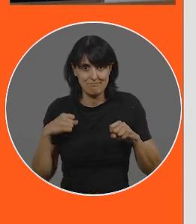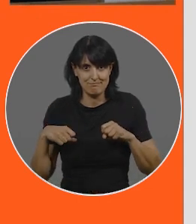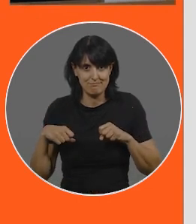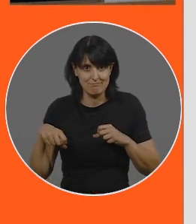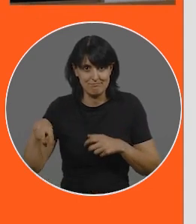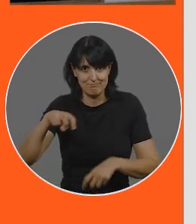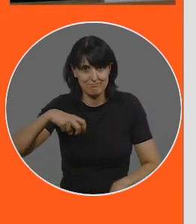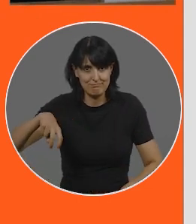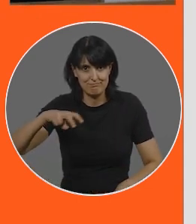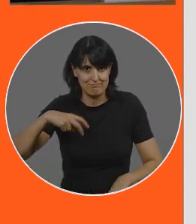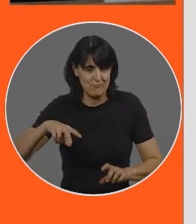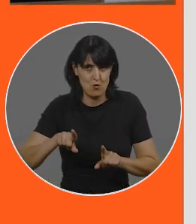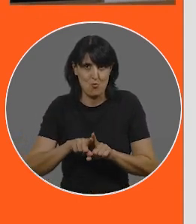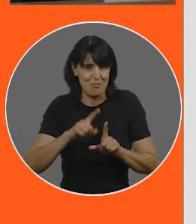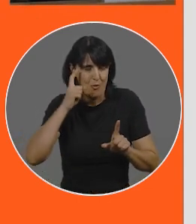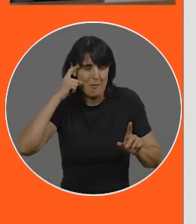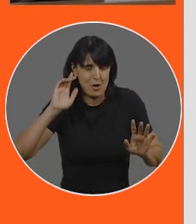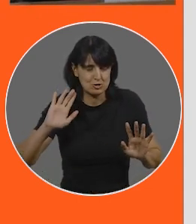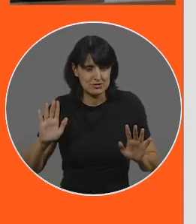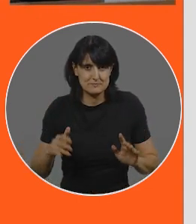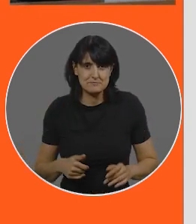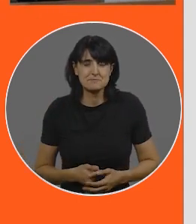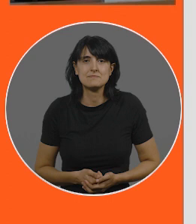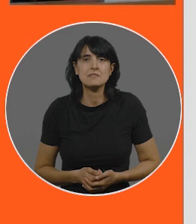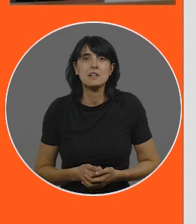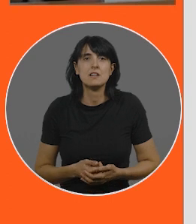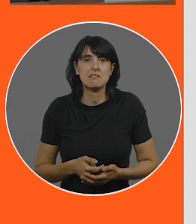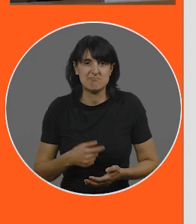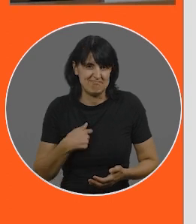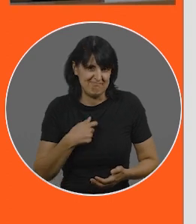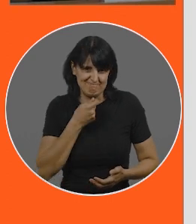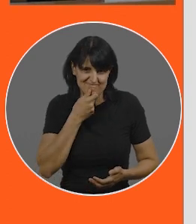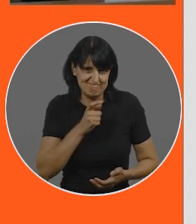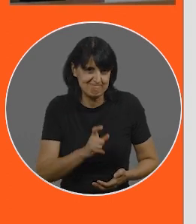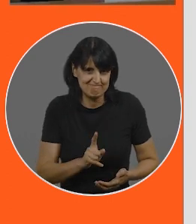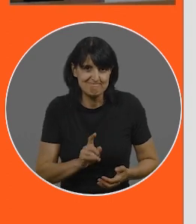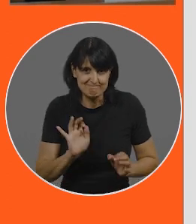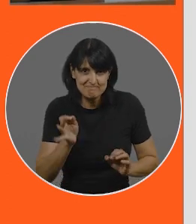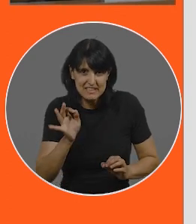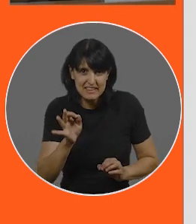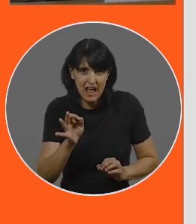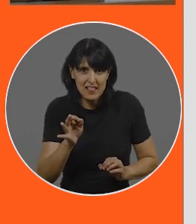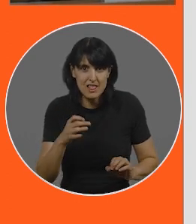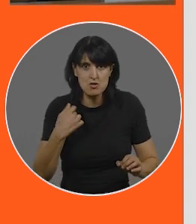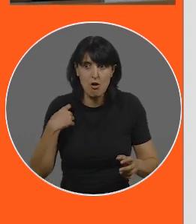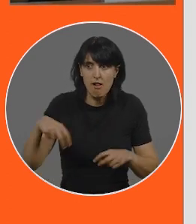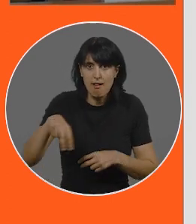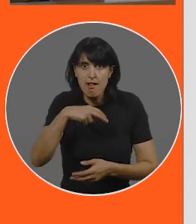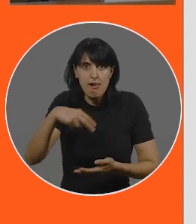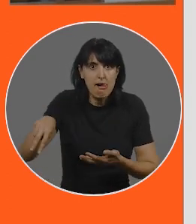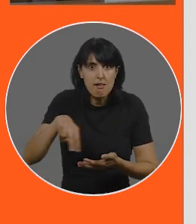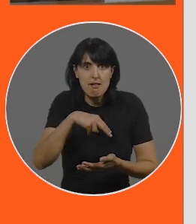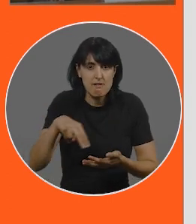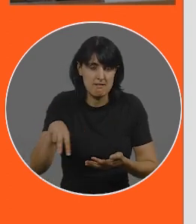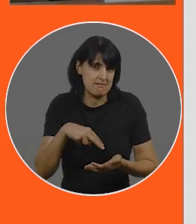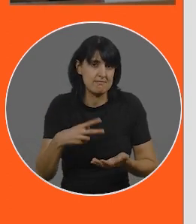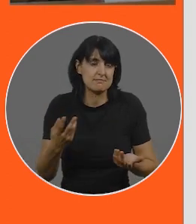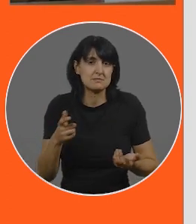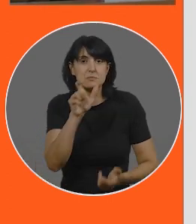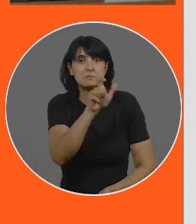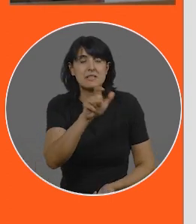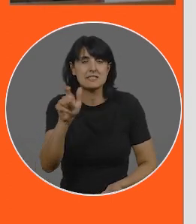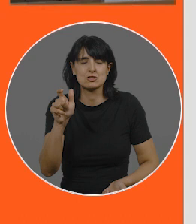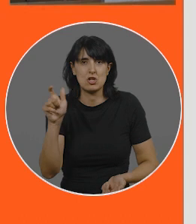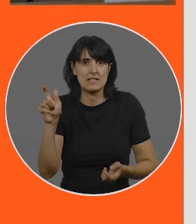M'estic movent, eh? Estic movent com una boja. No seria agradable, que no? No seria gens agradable que jo estigués aquí movent-me.